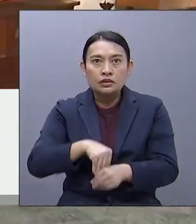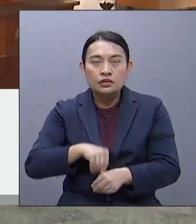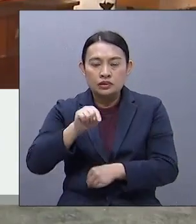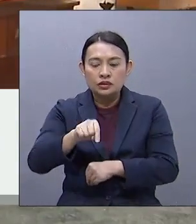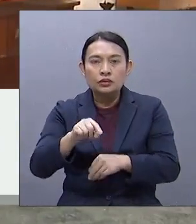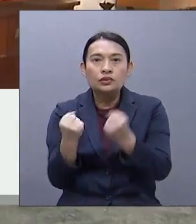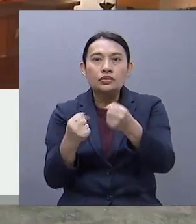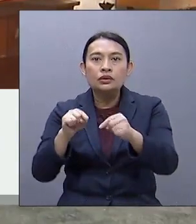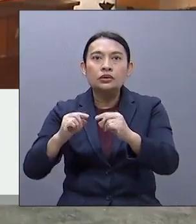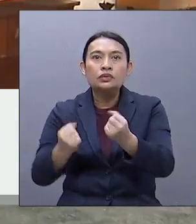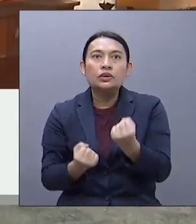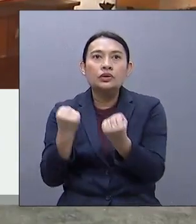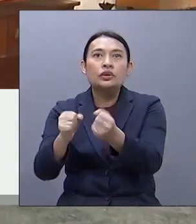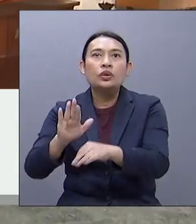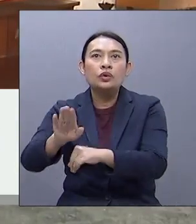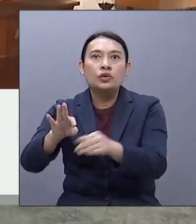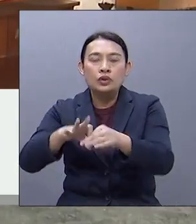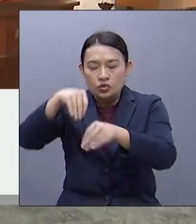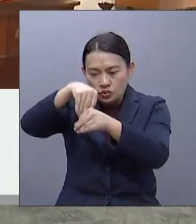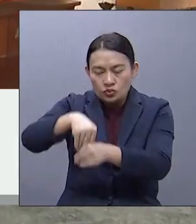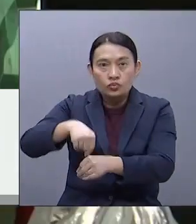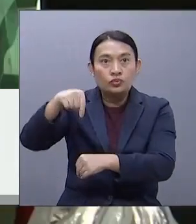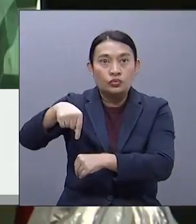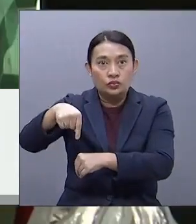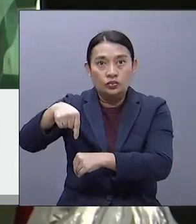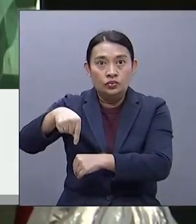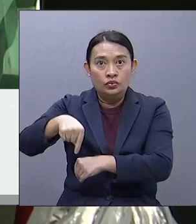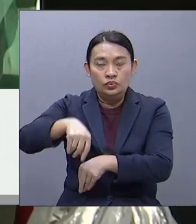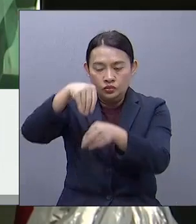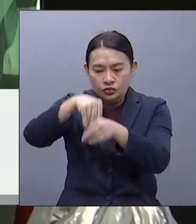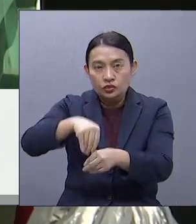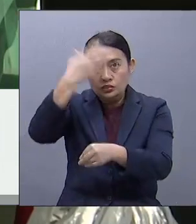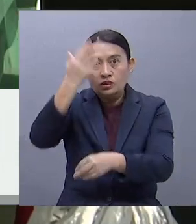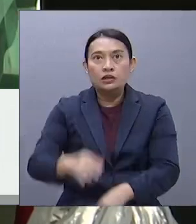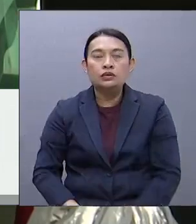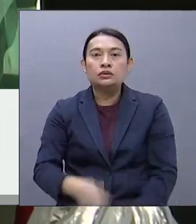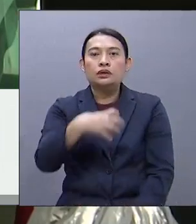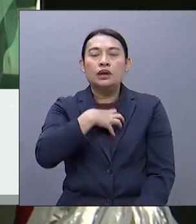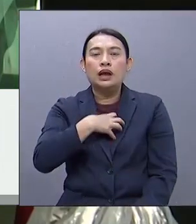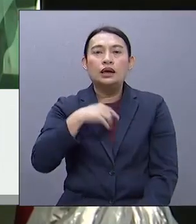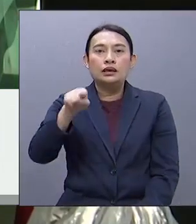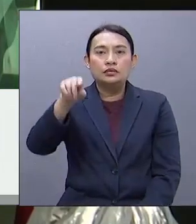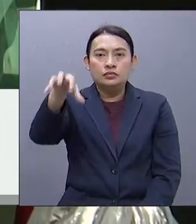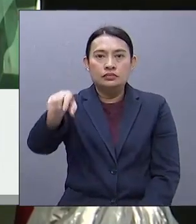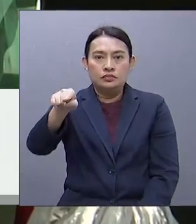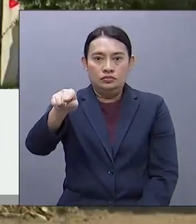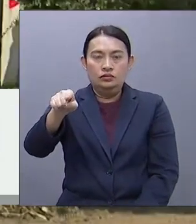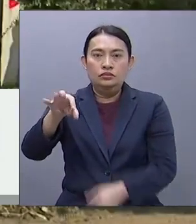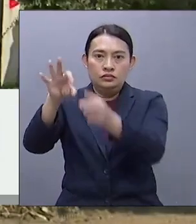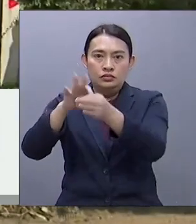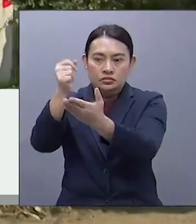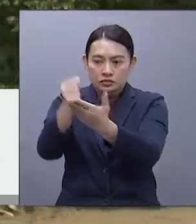เสียหายมากนักนะครับใช้หลบแดดหลบฝนและอาศัยอยู่ไปก่อนครับจึงอยากให้หน่วยงานที่เกี่ยวข้องเข้ามาช่วยเหลืออย่างเร่งด่